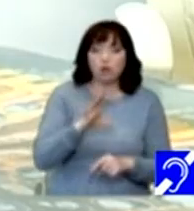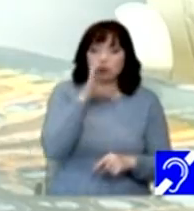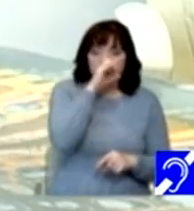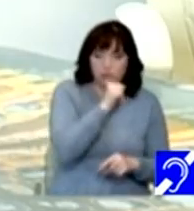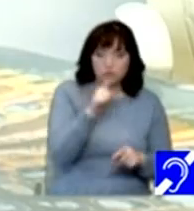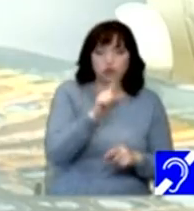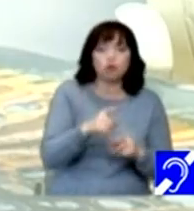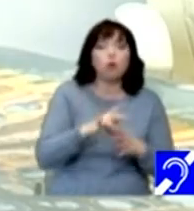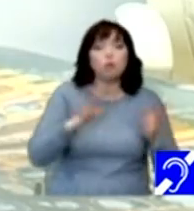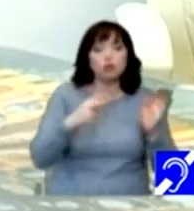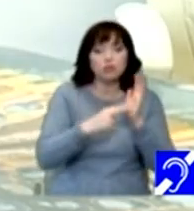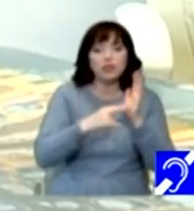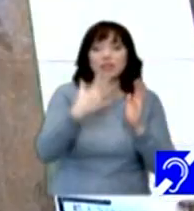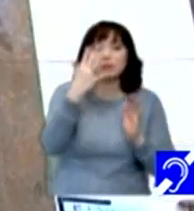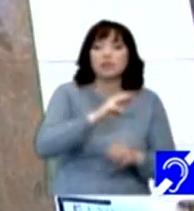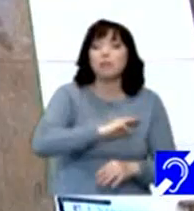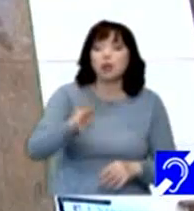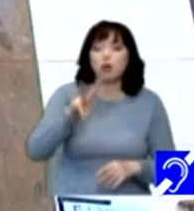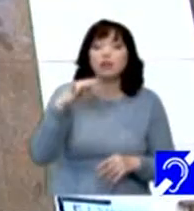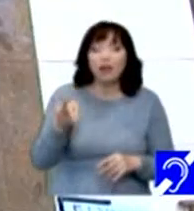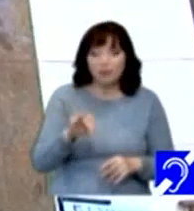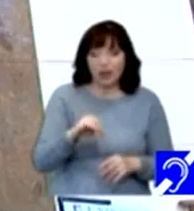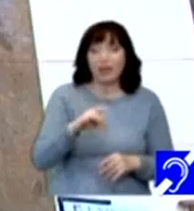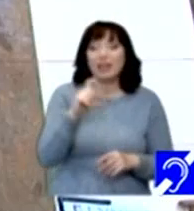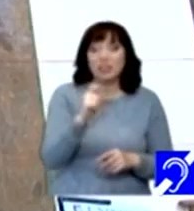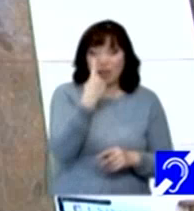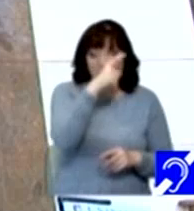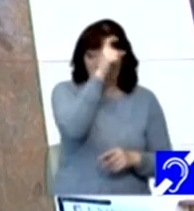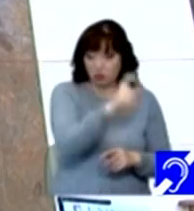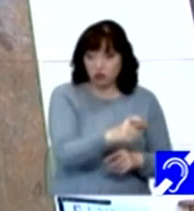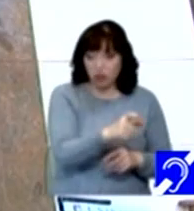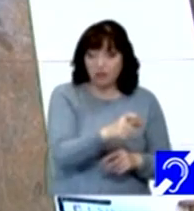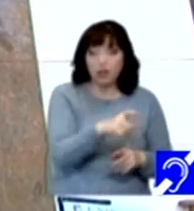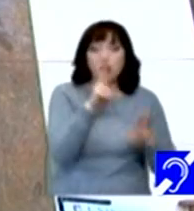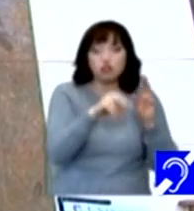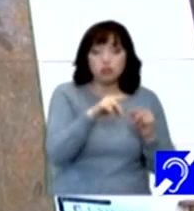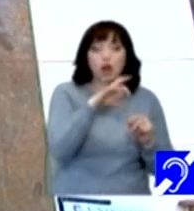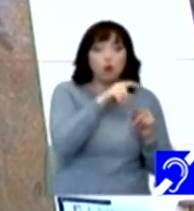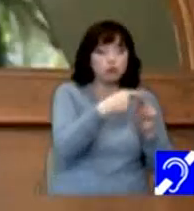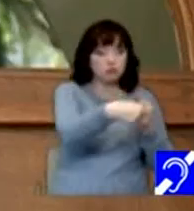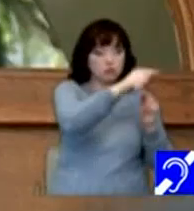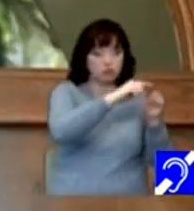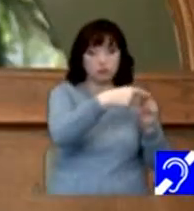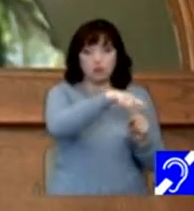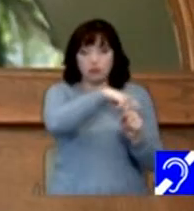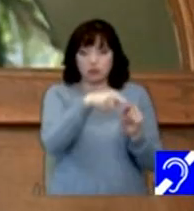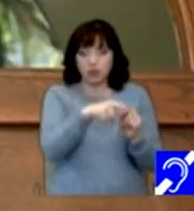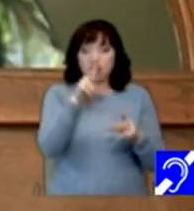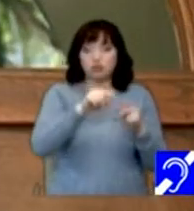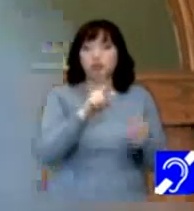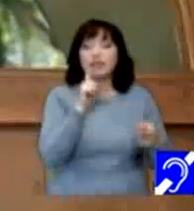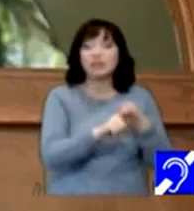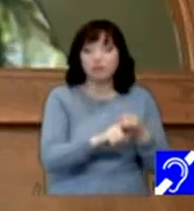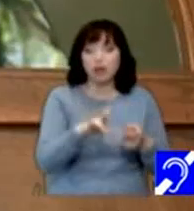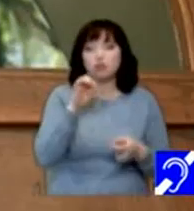că peste 75 de milioane de lei de pe conturile unei persoane juridice provin atât de la persoane afiliate băncii, cât și din frauda